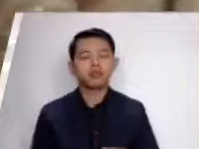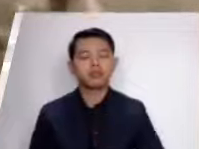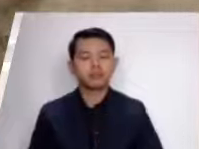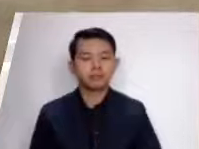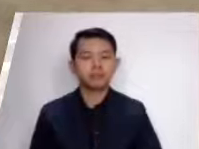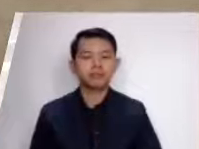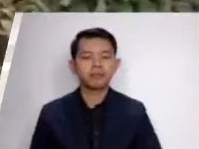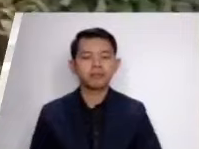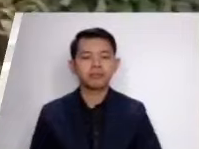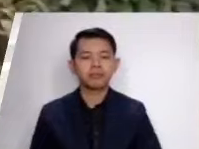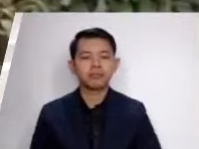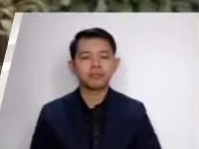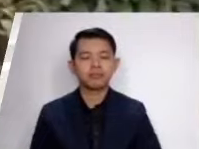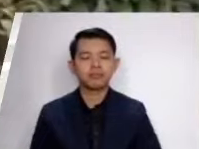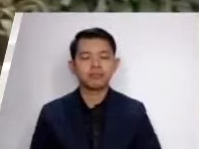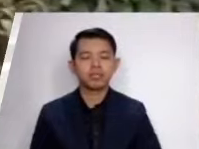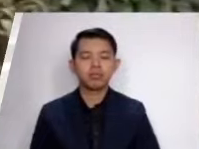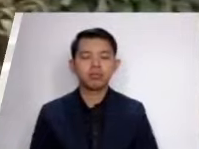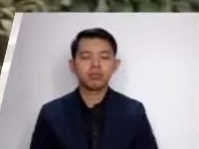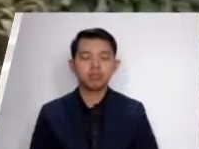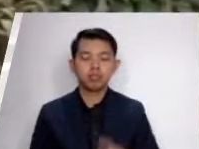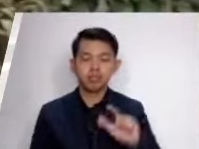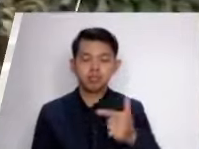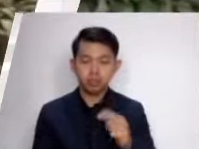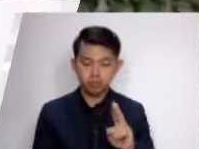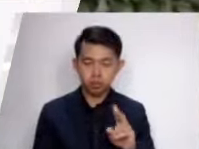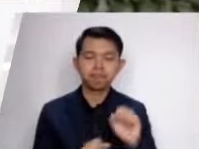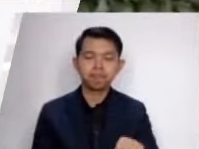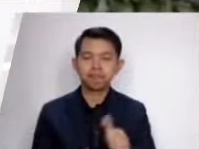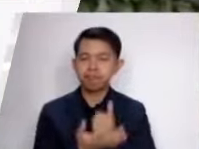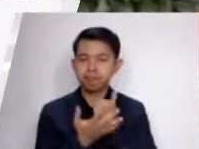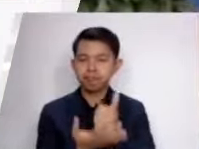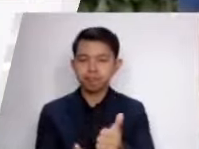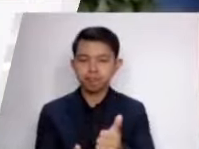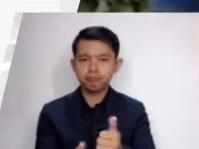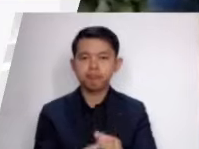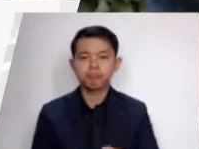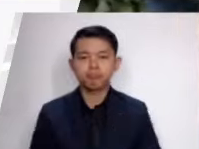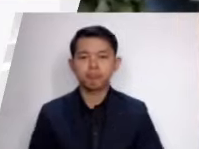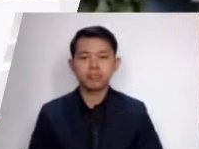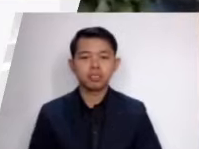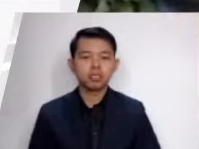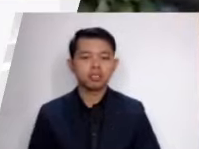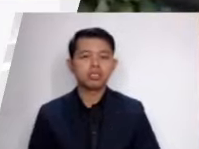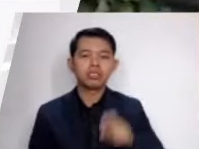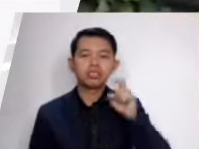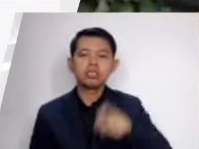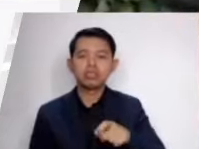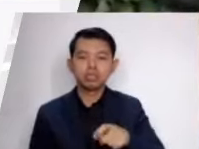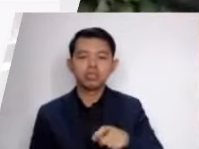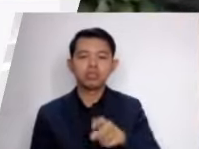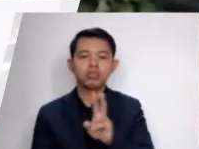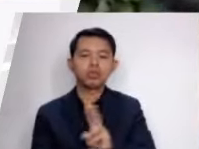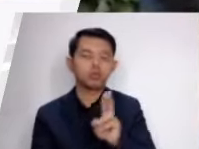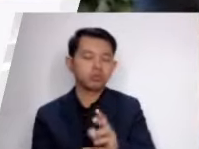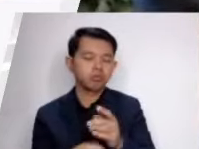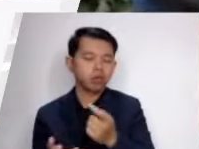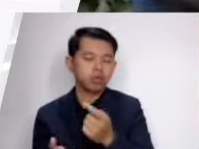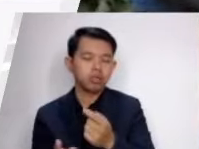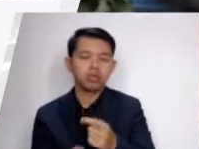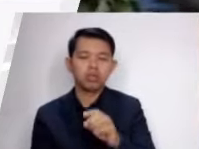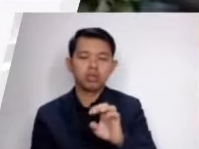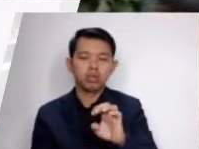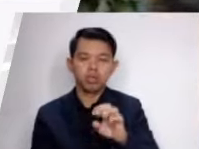City LGU. Kung kung kinahanglanon gyud siya nga equip ang certain clinic kay amo